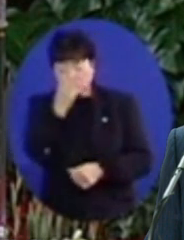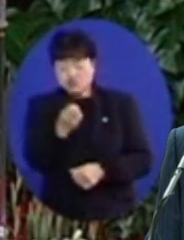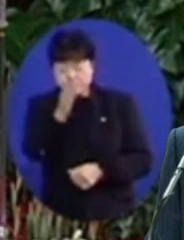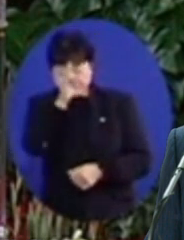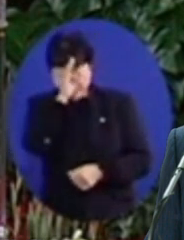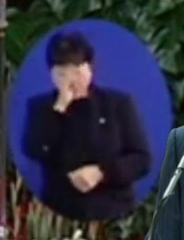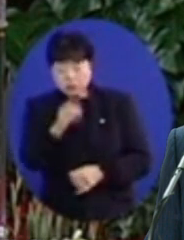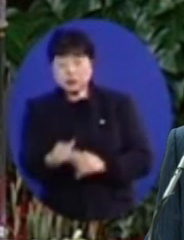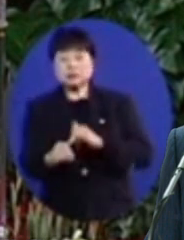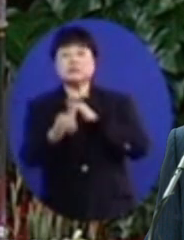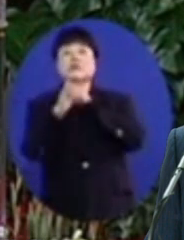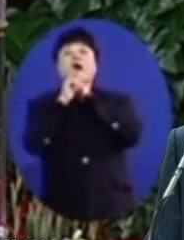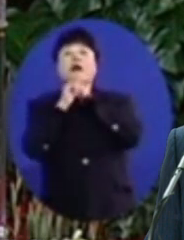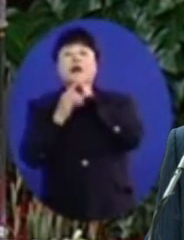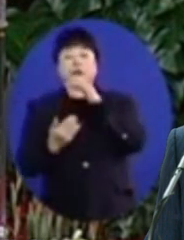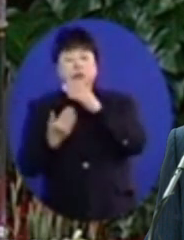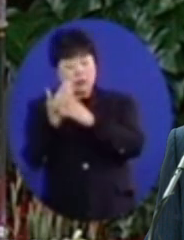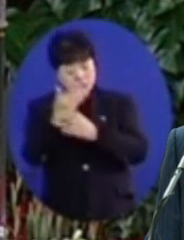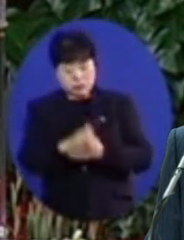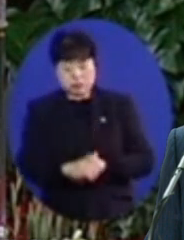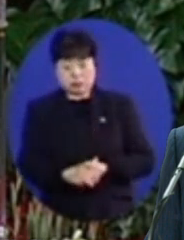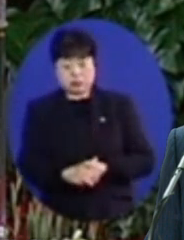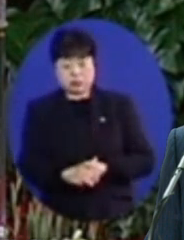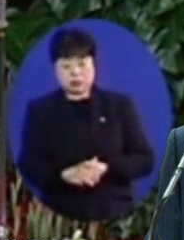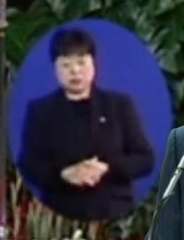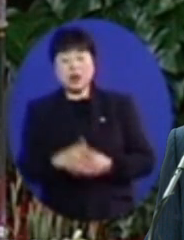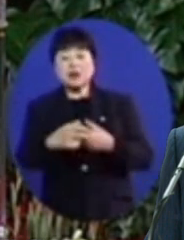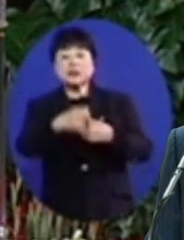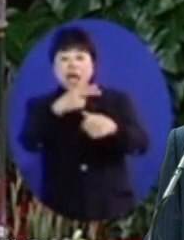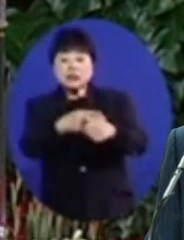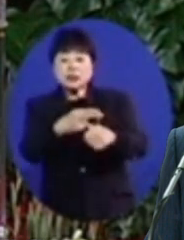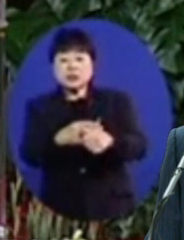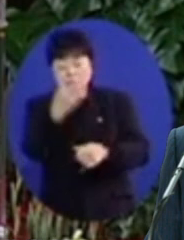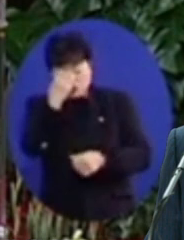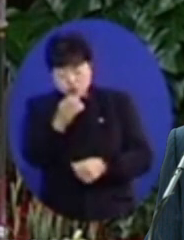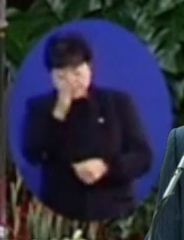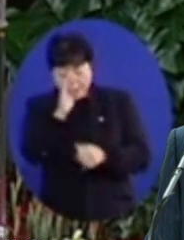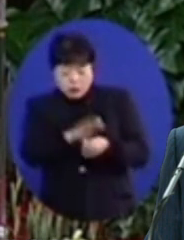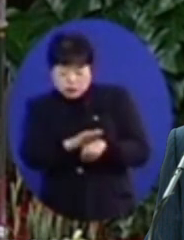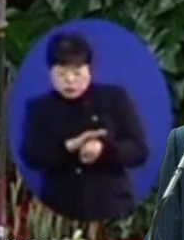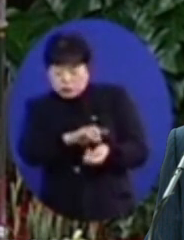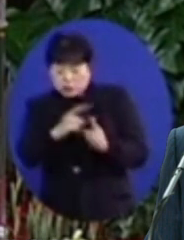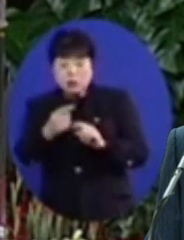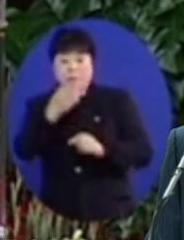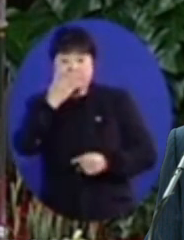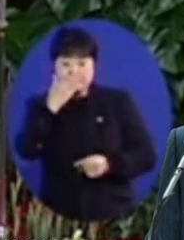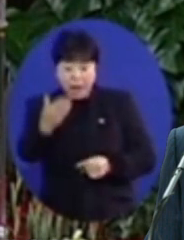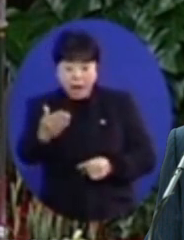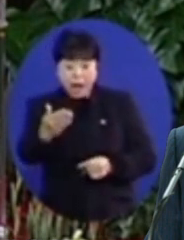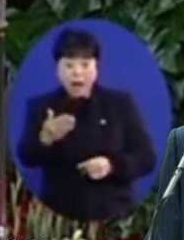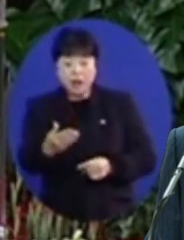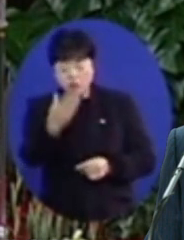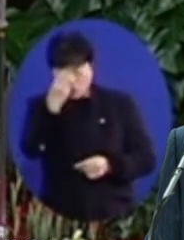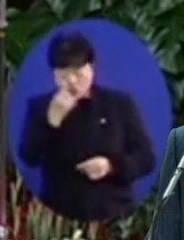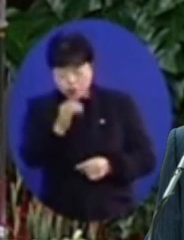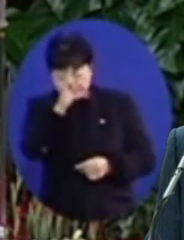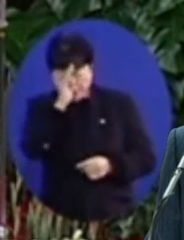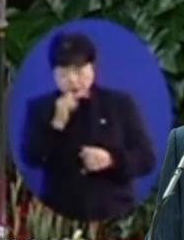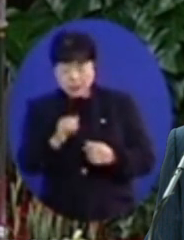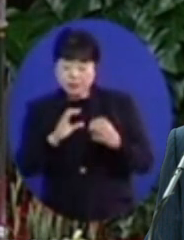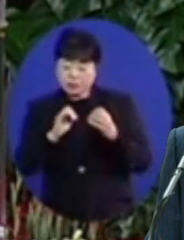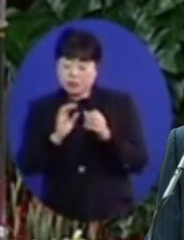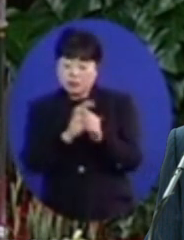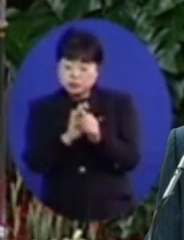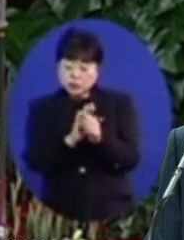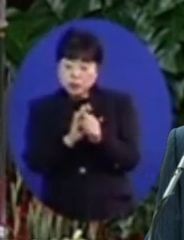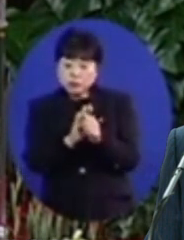목숨을 끊은 일이 있습니다이 의사는 평소 우울증을 치료된다는 신념으로 우울증 환자들을 진료해 왔습니다 그런